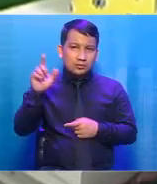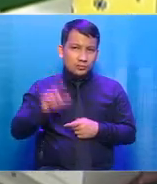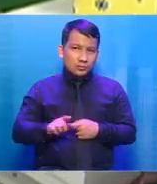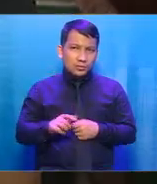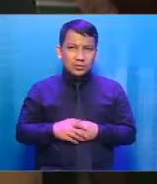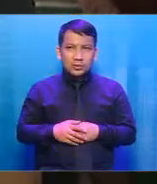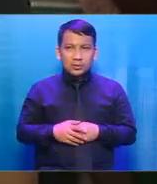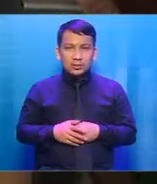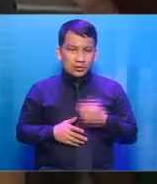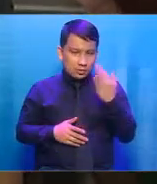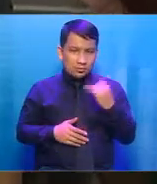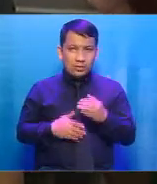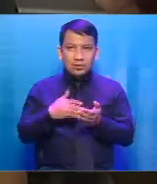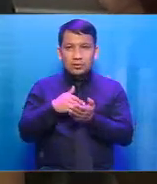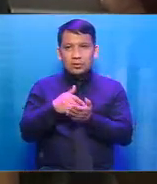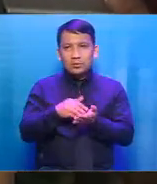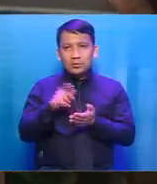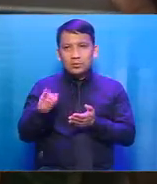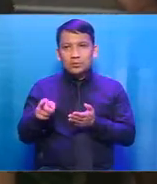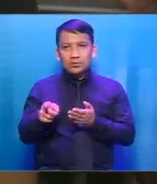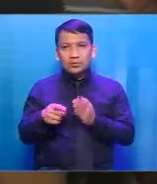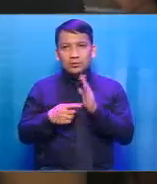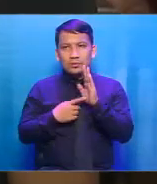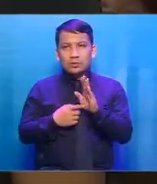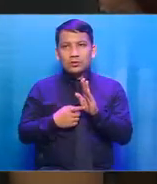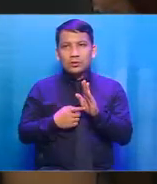siyempre. Kasi mahina talaga ang kita.